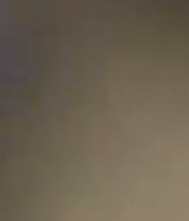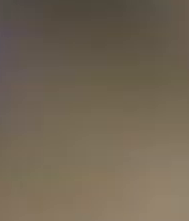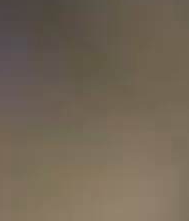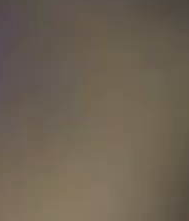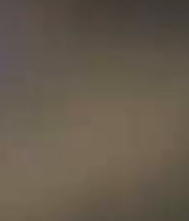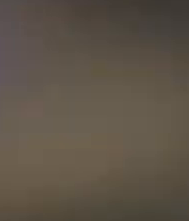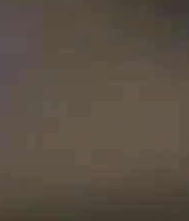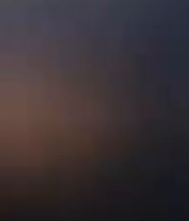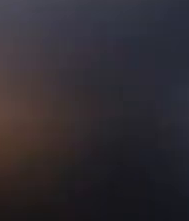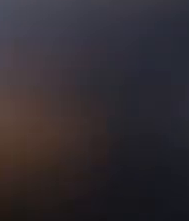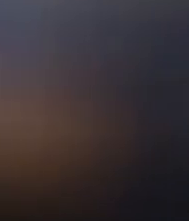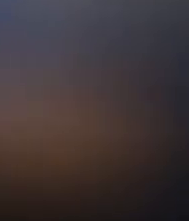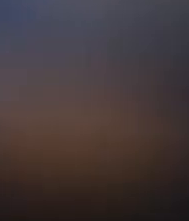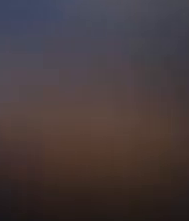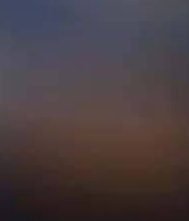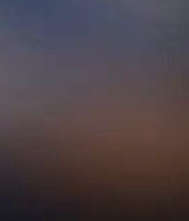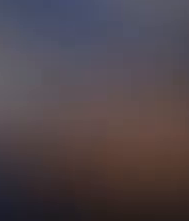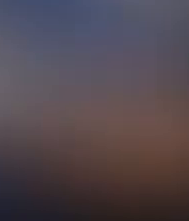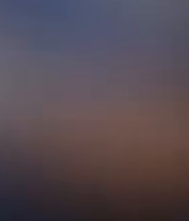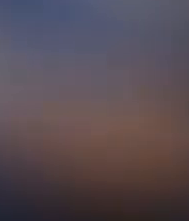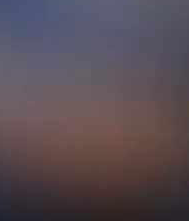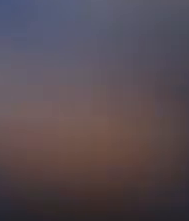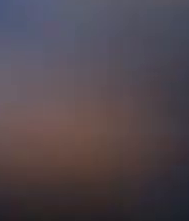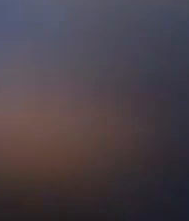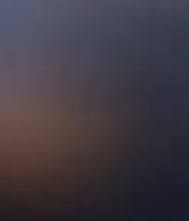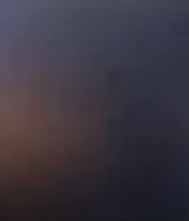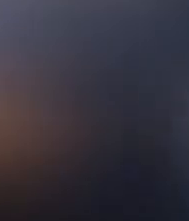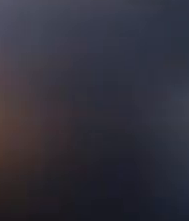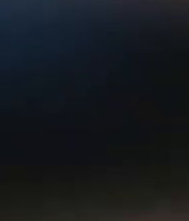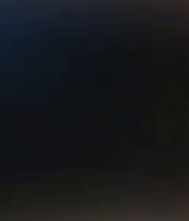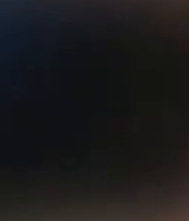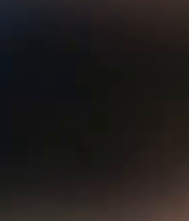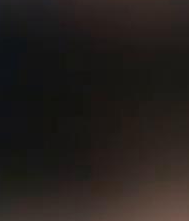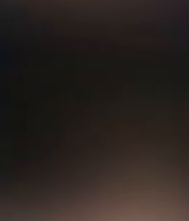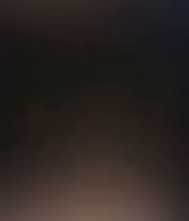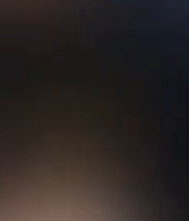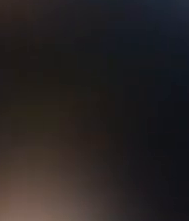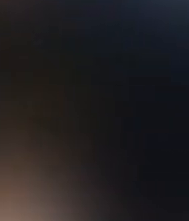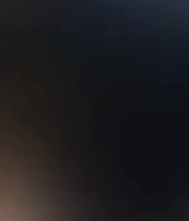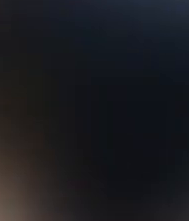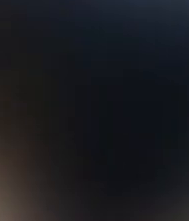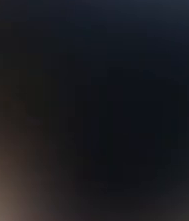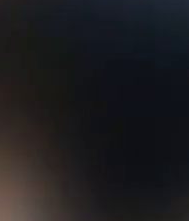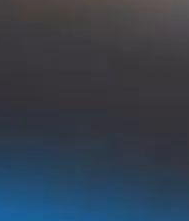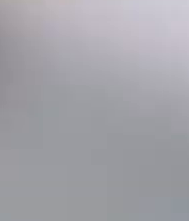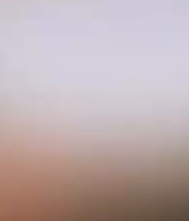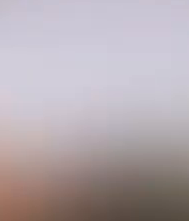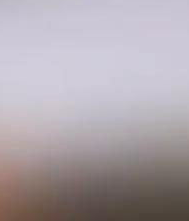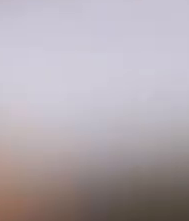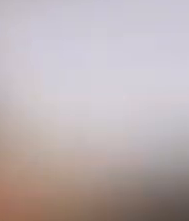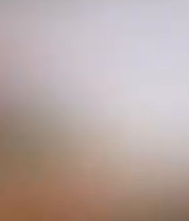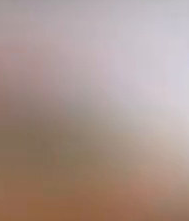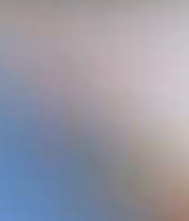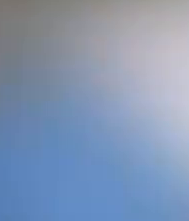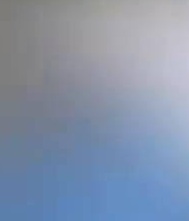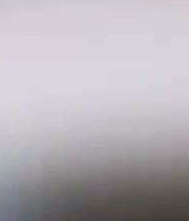Pemilik rumah juga terkejut saat Bima Arya menanyakan nama calon siswa. Namun para pemilik rumah mengaku tidak mengenal bahkan tidak memiliki